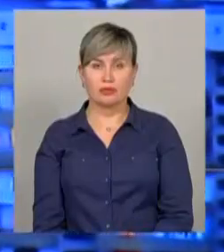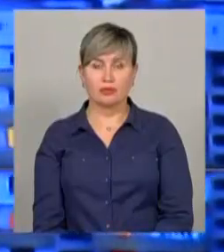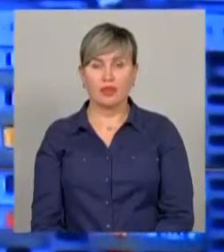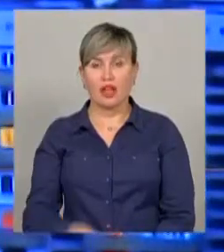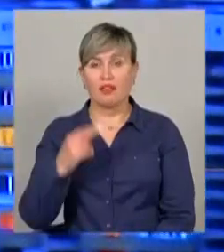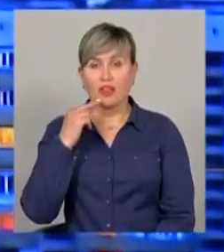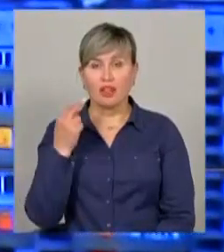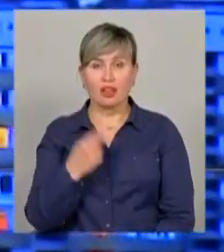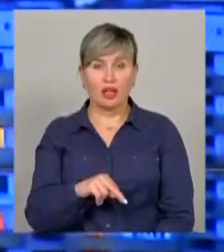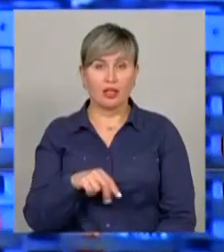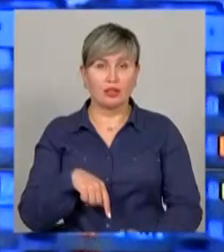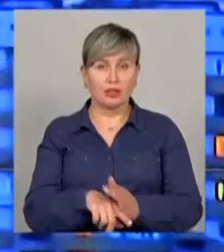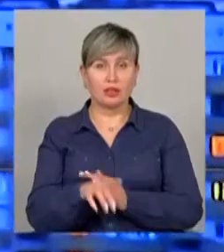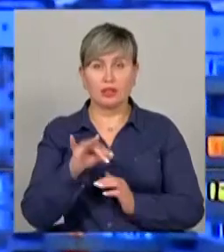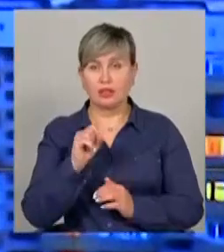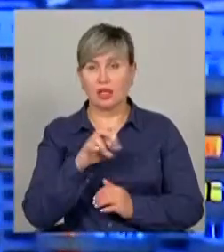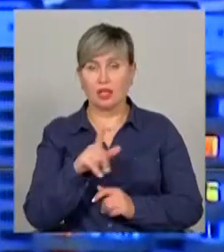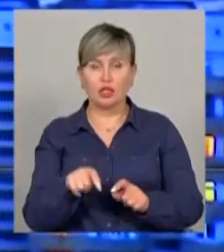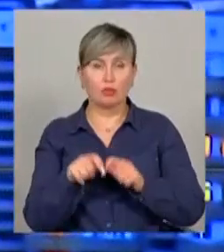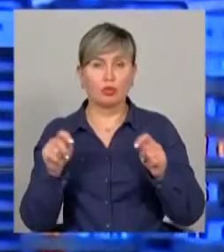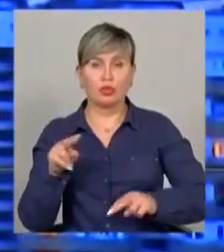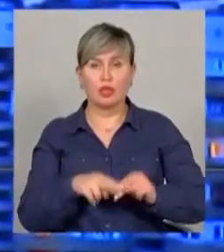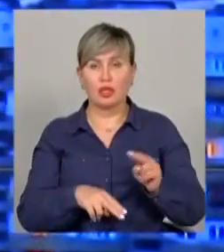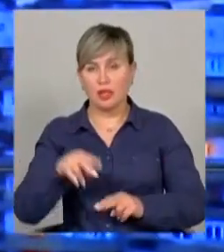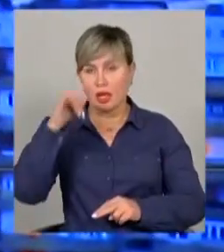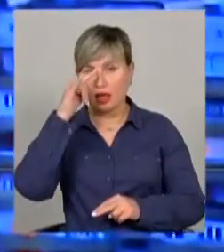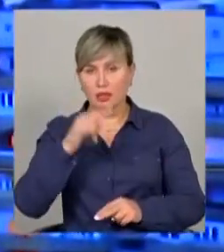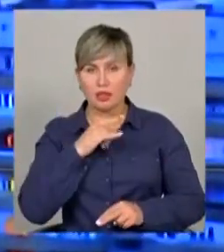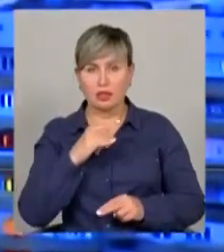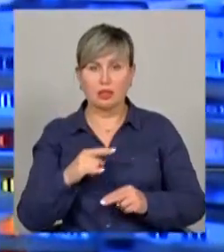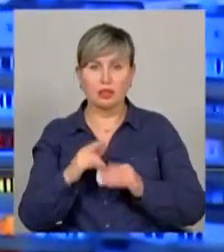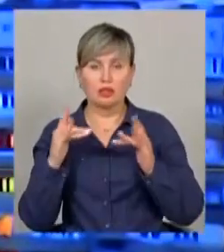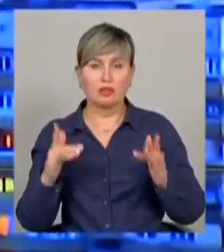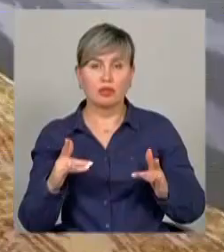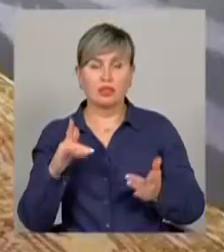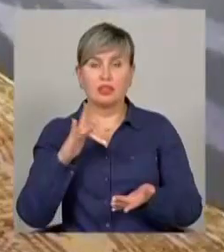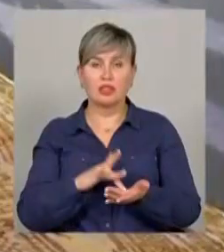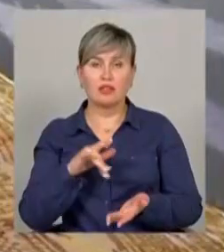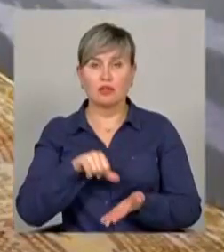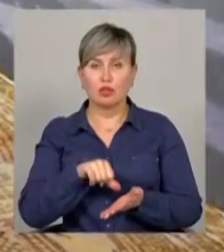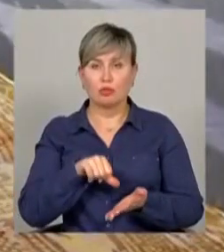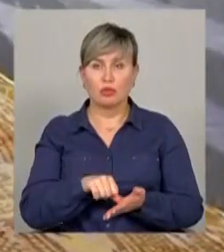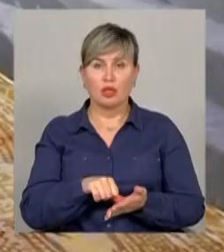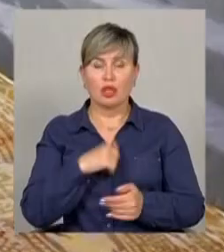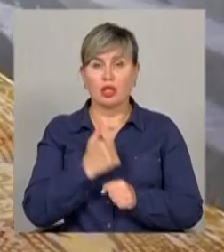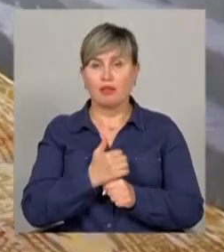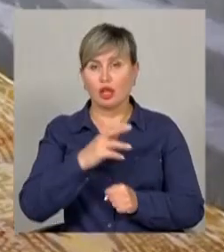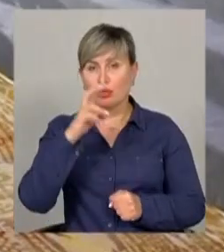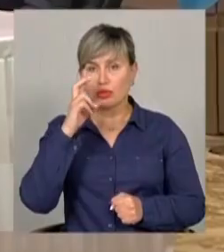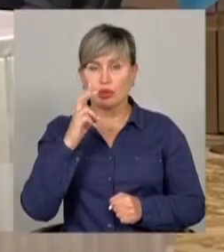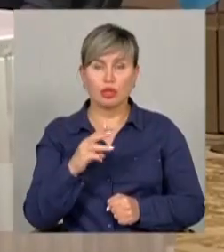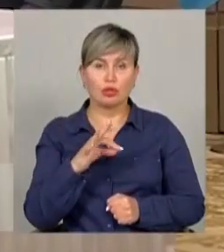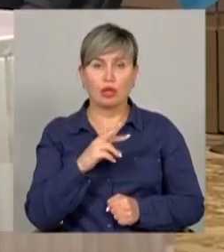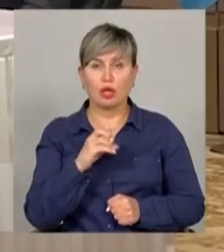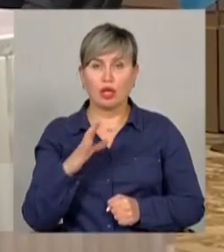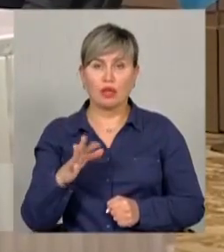В китайском сухом порту Сиань запустили строительство казахстанского логистического центра. Выступая на церемонии запуска, глава государства Касым-Жомарт